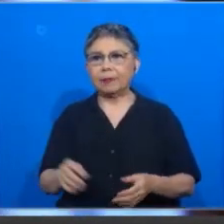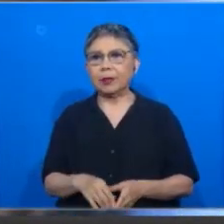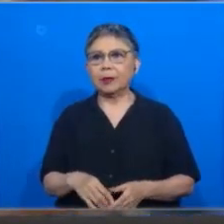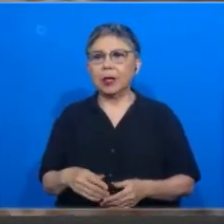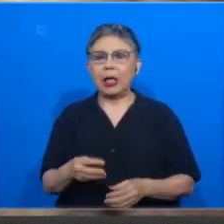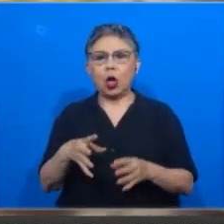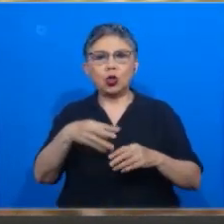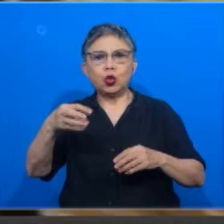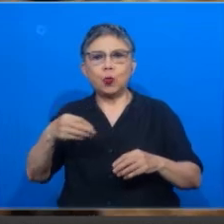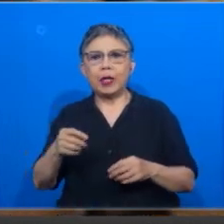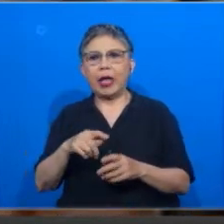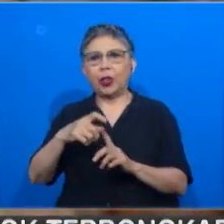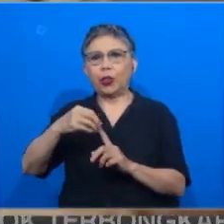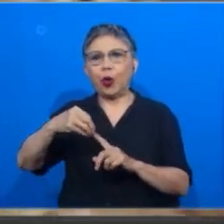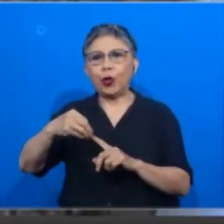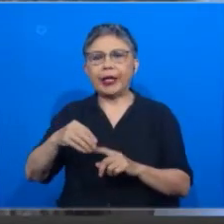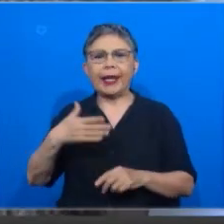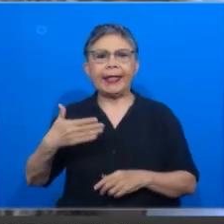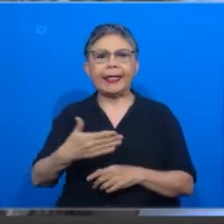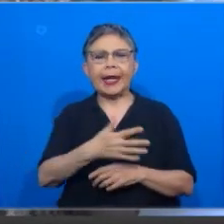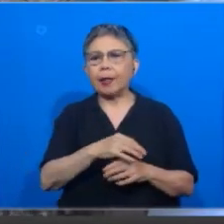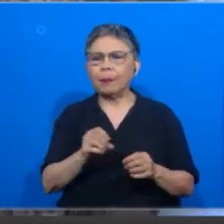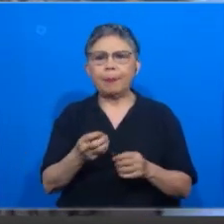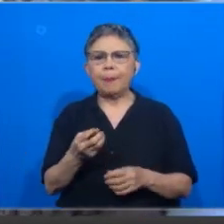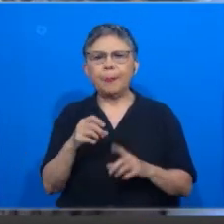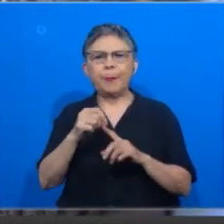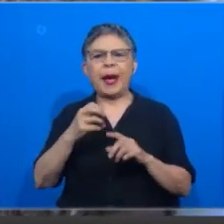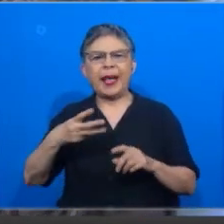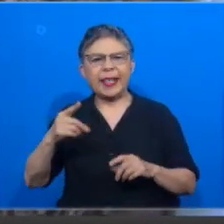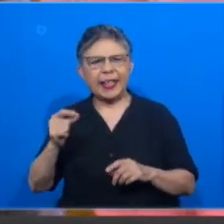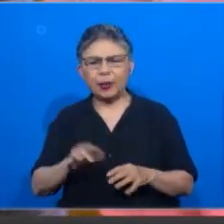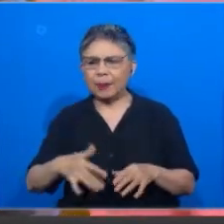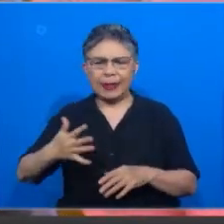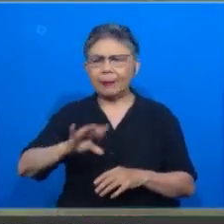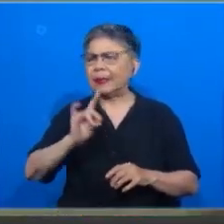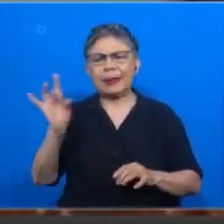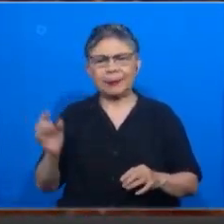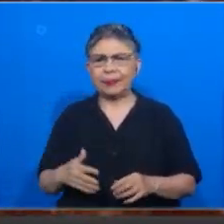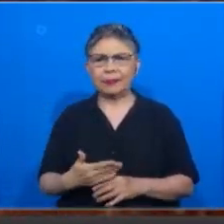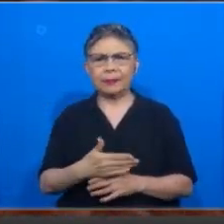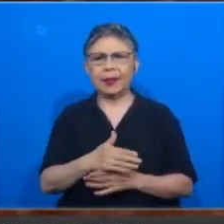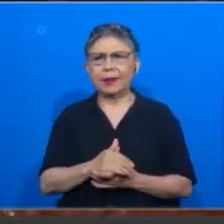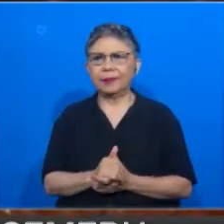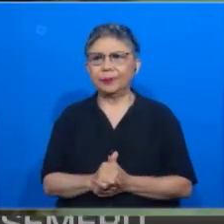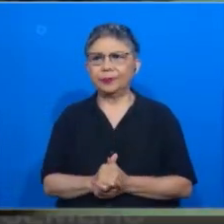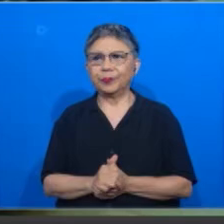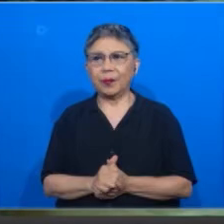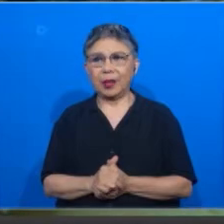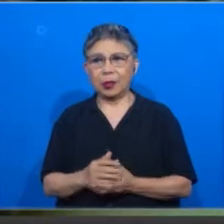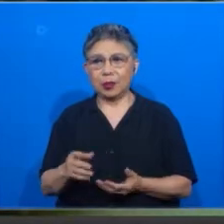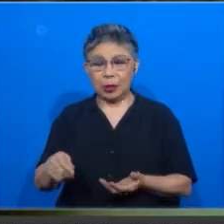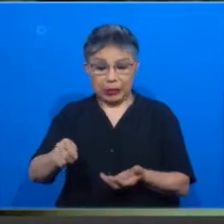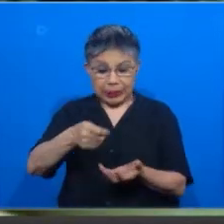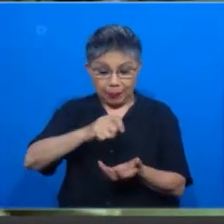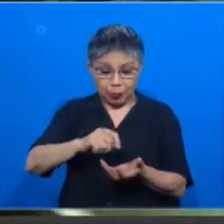seperti cumi, toge, lele, ikan wader, pari, manyung, hingga tenggiri. Biar makin nikmat, sambal yang